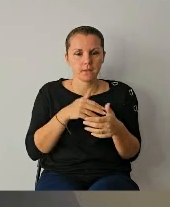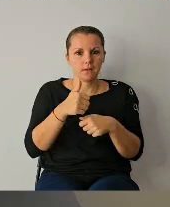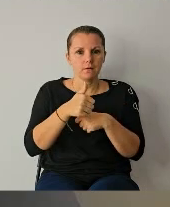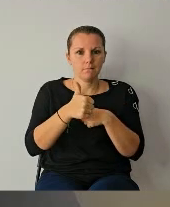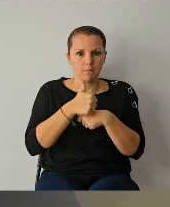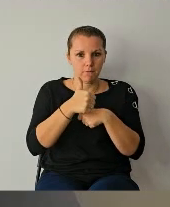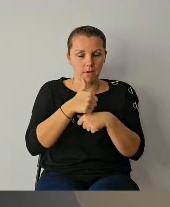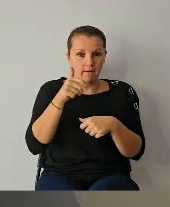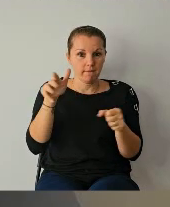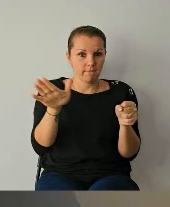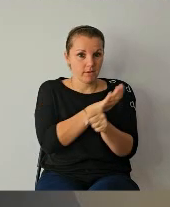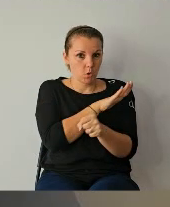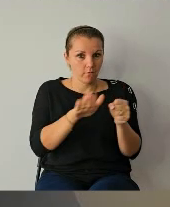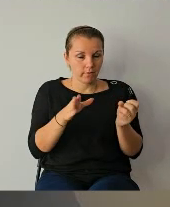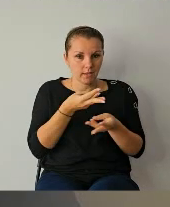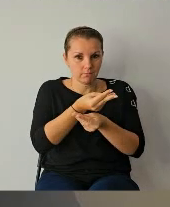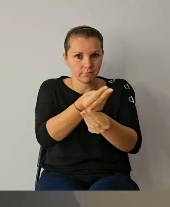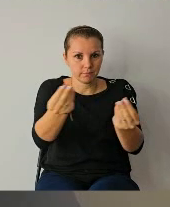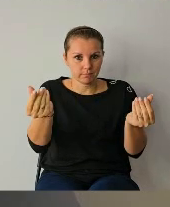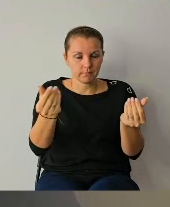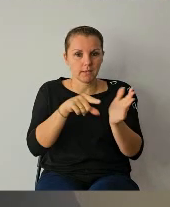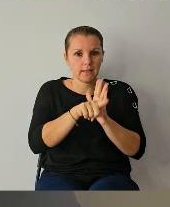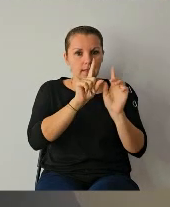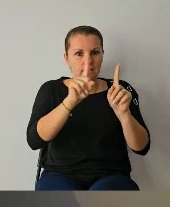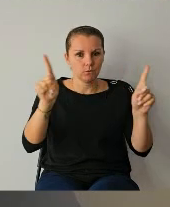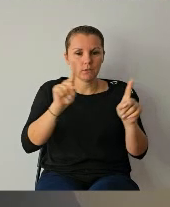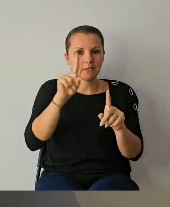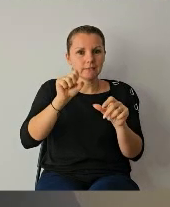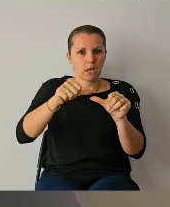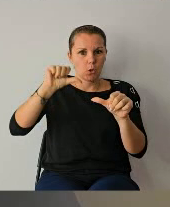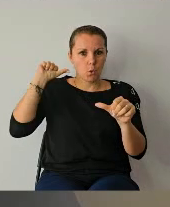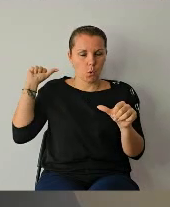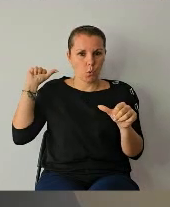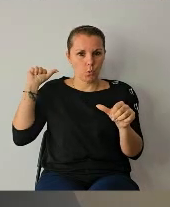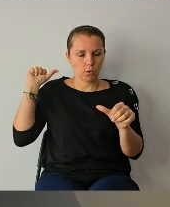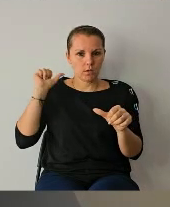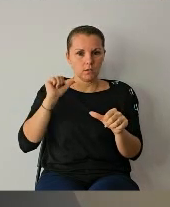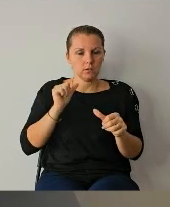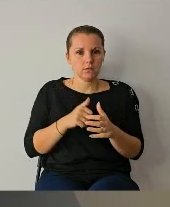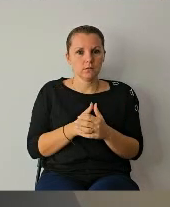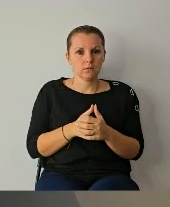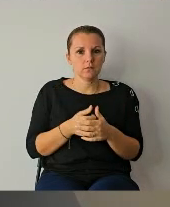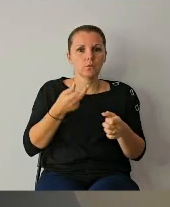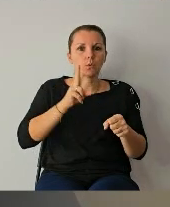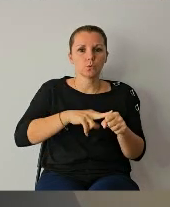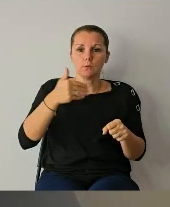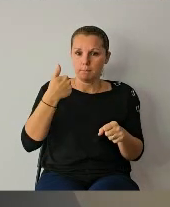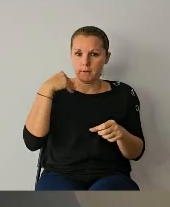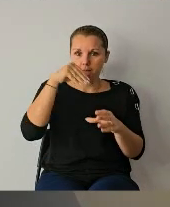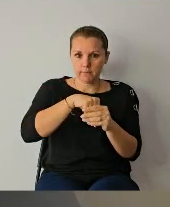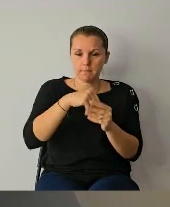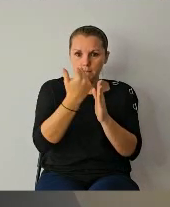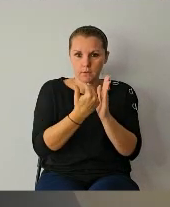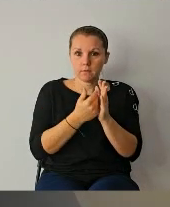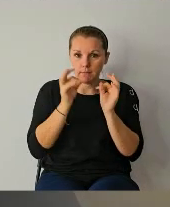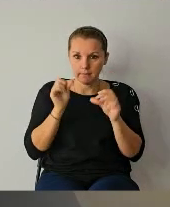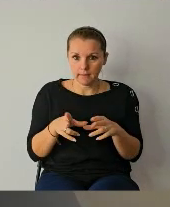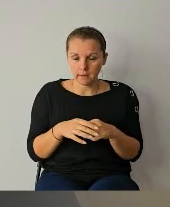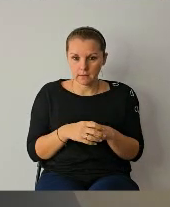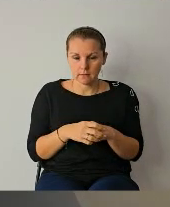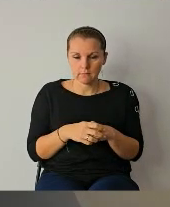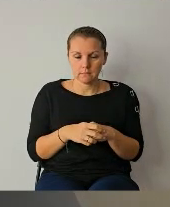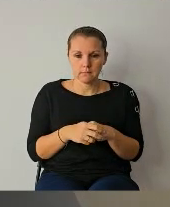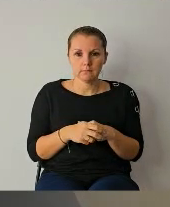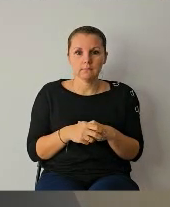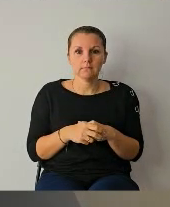wprowadzujemy wyrównanie należności nauczycielom za ubiegły rok szkolny, którzy brali udział w tym programie, tak? Tak, dokładnie.